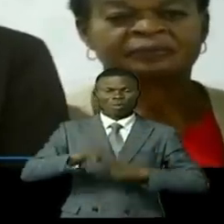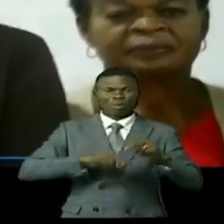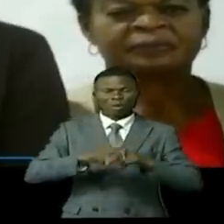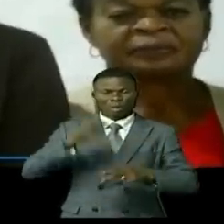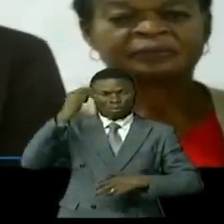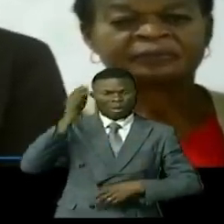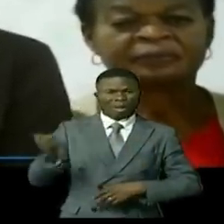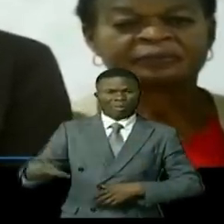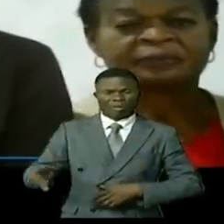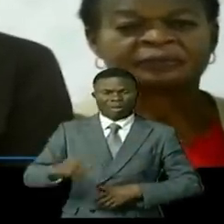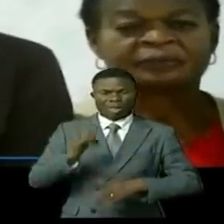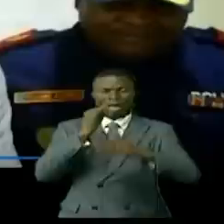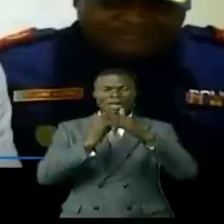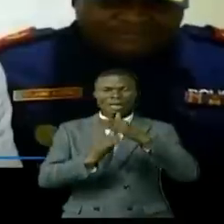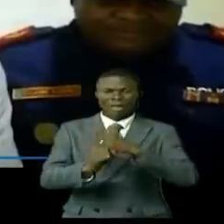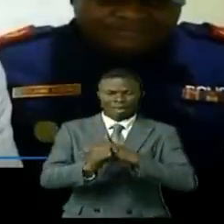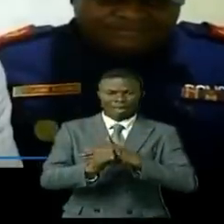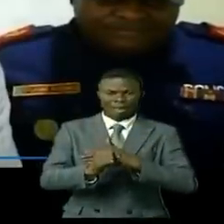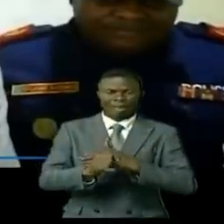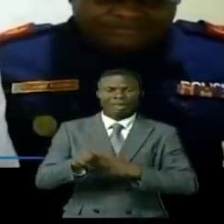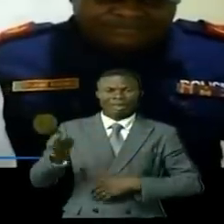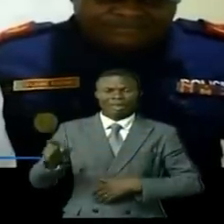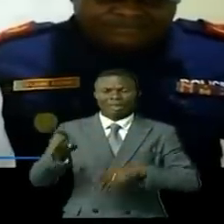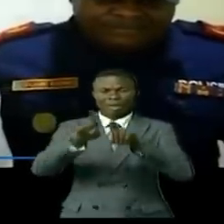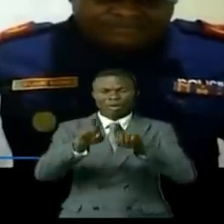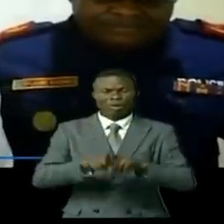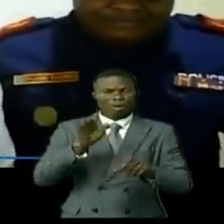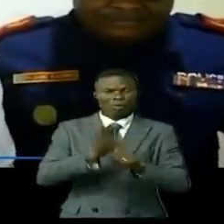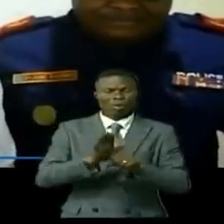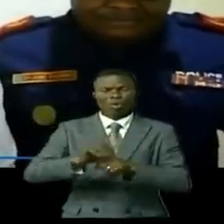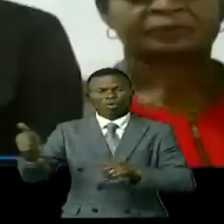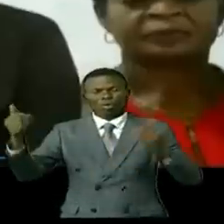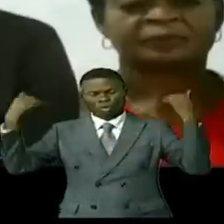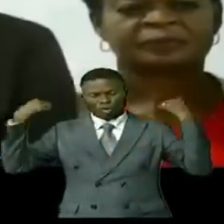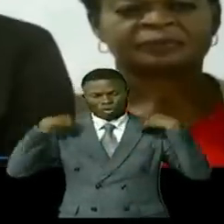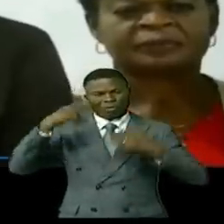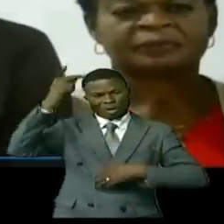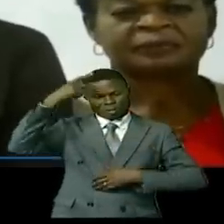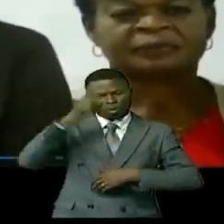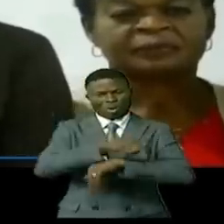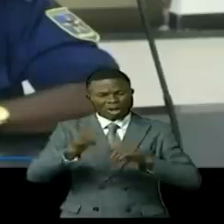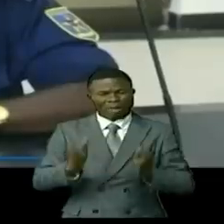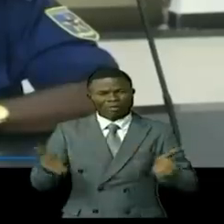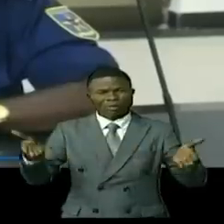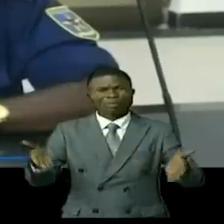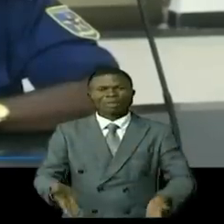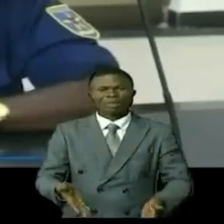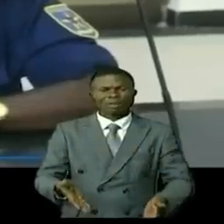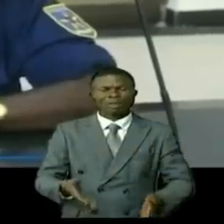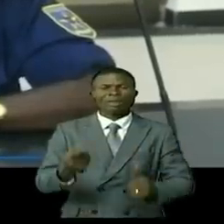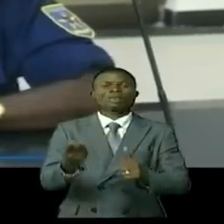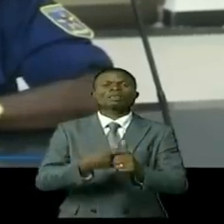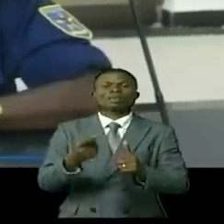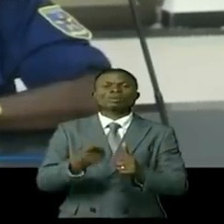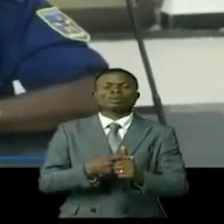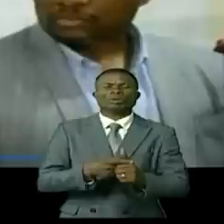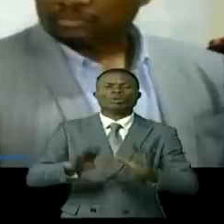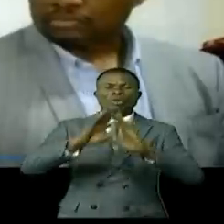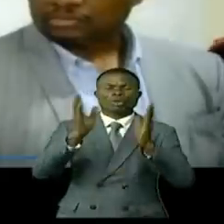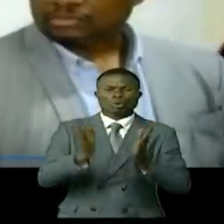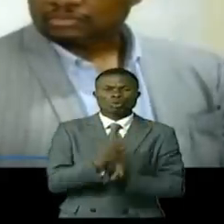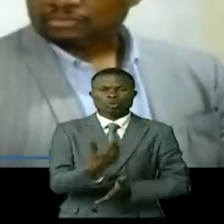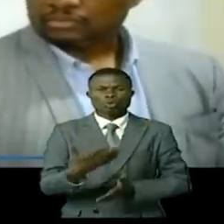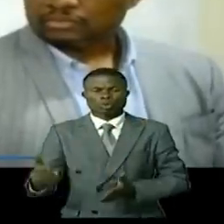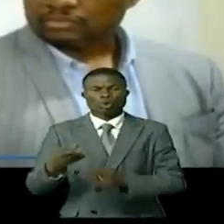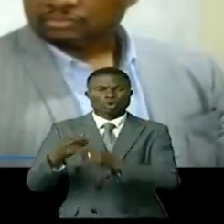ministre provincial de l'Intérieur, Tengue Telito, et plusieurs autres autorités politico-administratives. Il fallait donc que toutes les